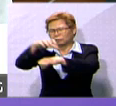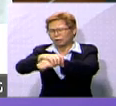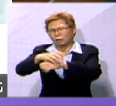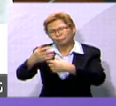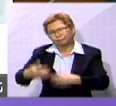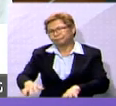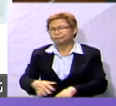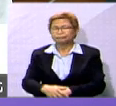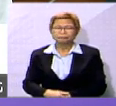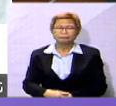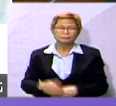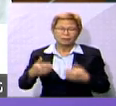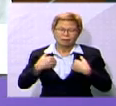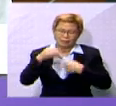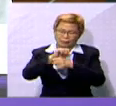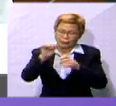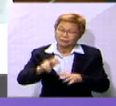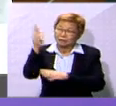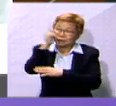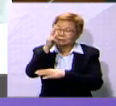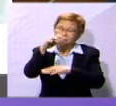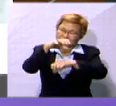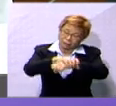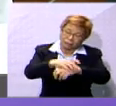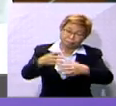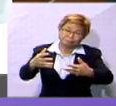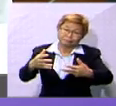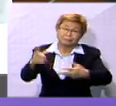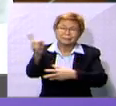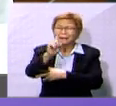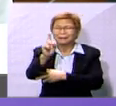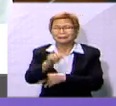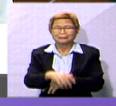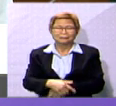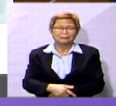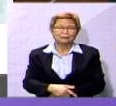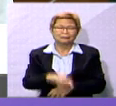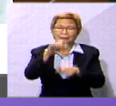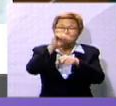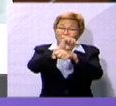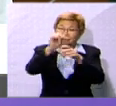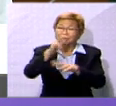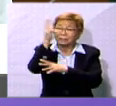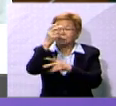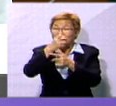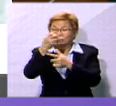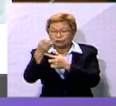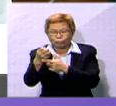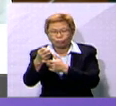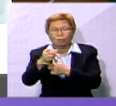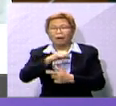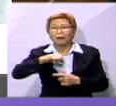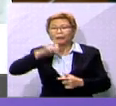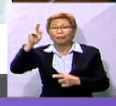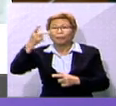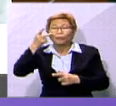kena tangkap. Ada kaki tangan kerajaan pun kena tangkap. Jadi jangan bila kaki tangan kerajaan ataupun ahli